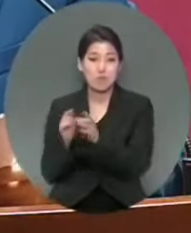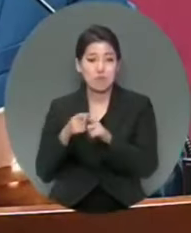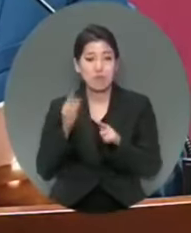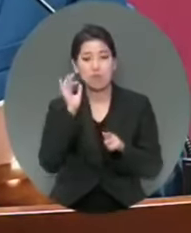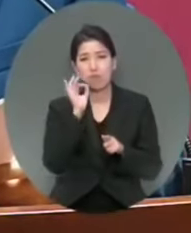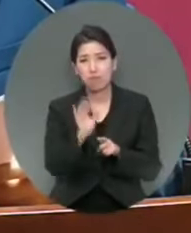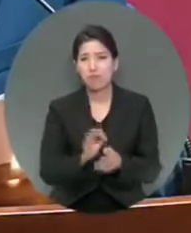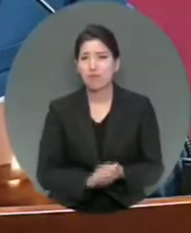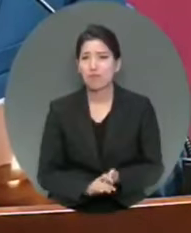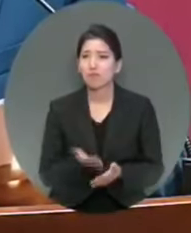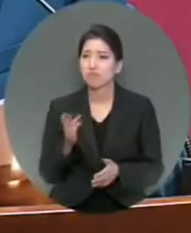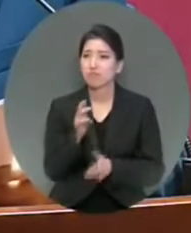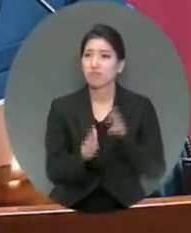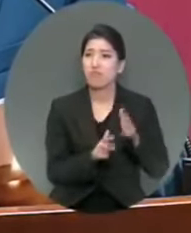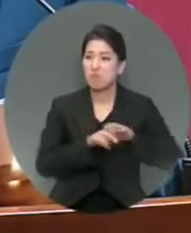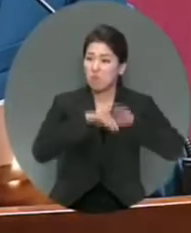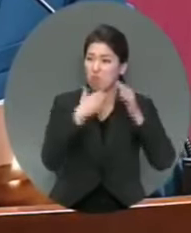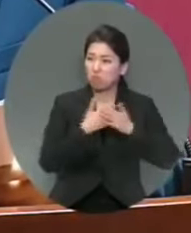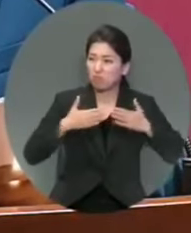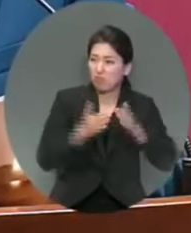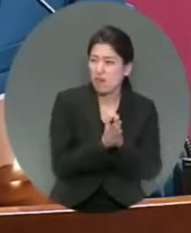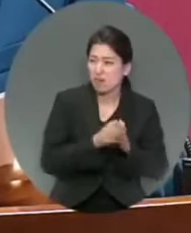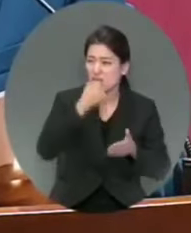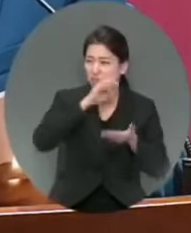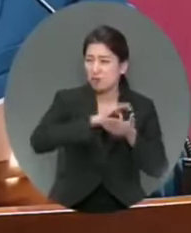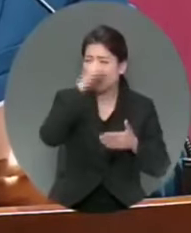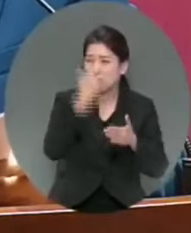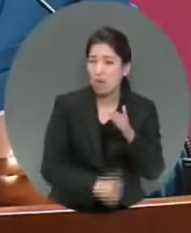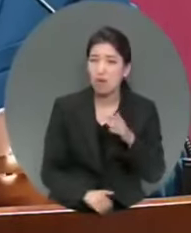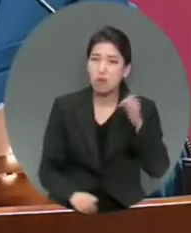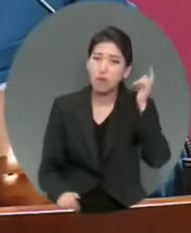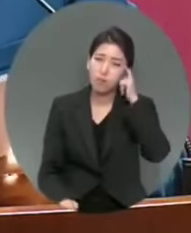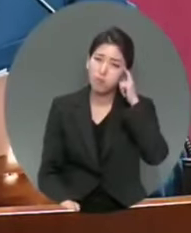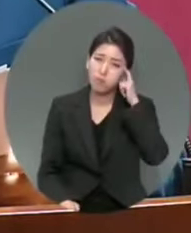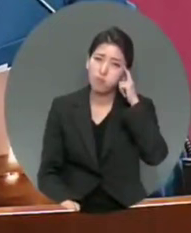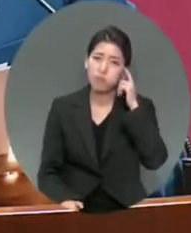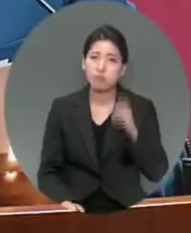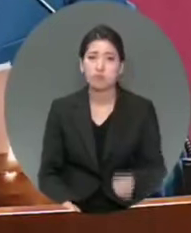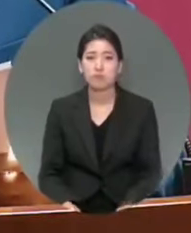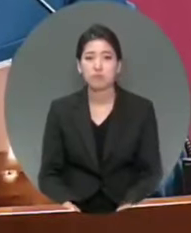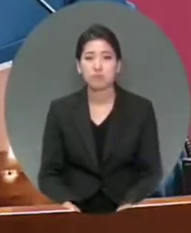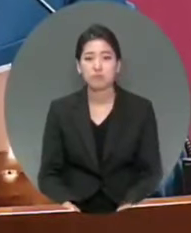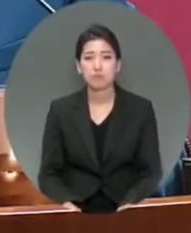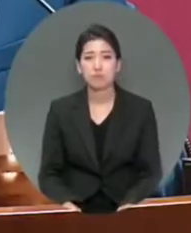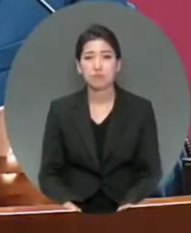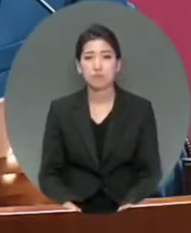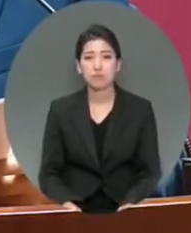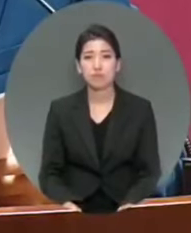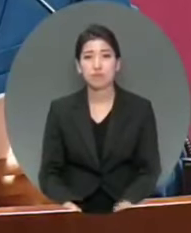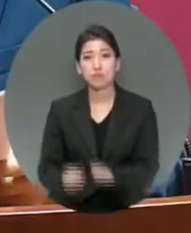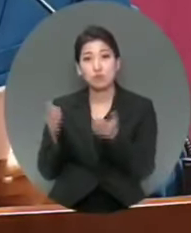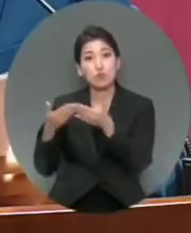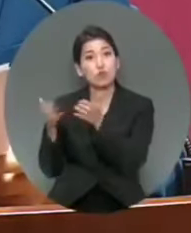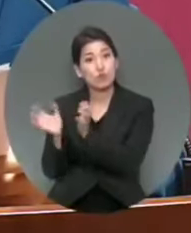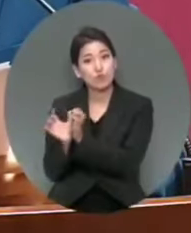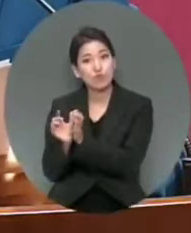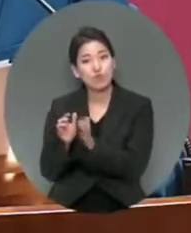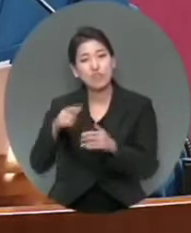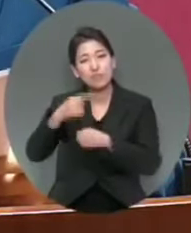사업 예산을 일방적으로 삭감할 하등의 이유가 없습니다. 고용노동부도 이런 그 매년 결산